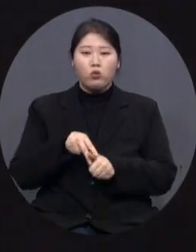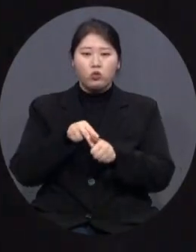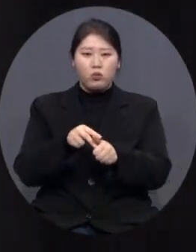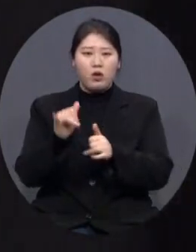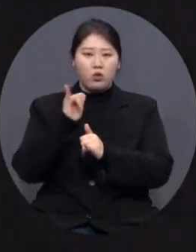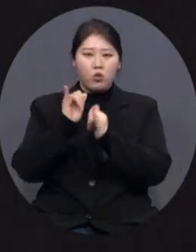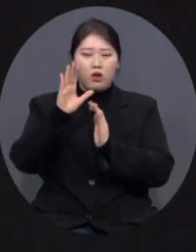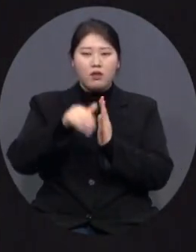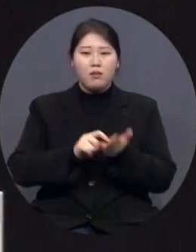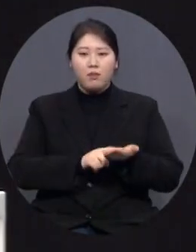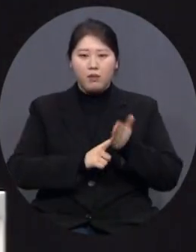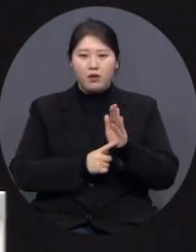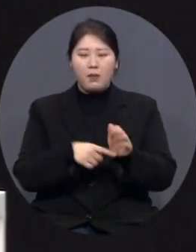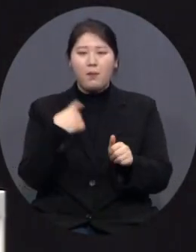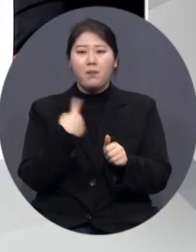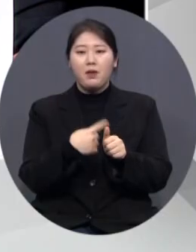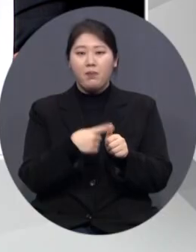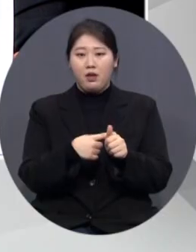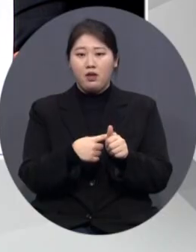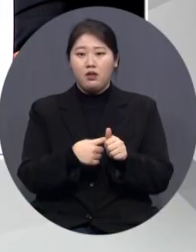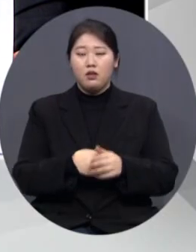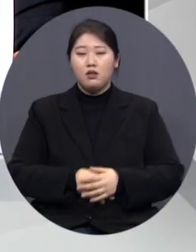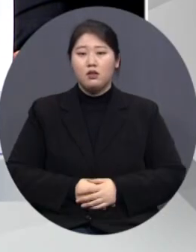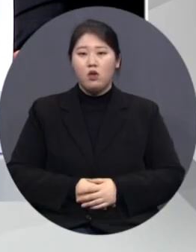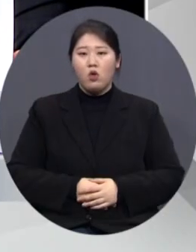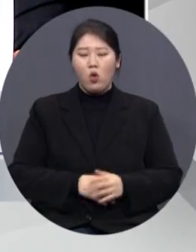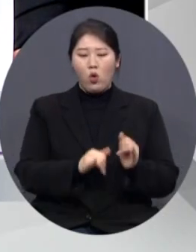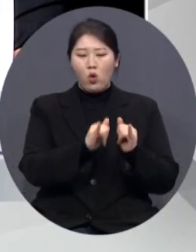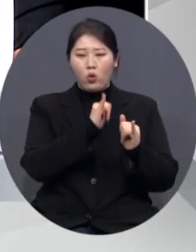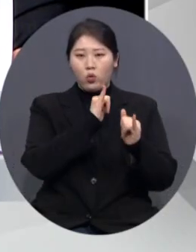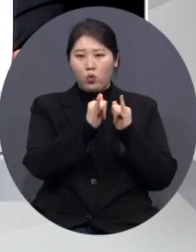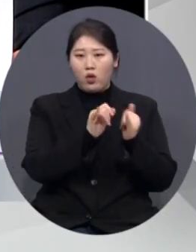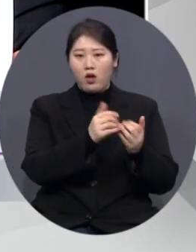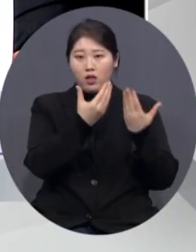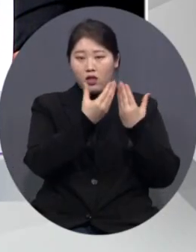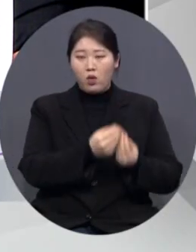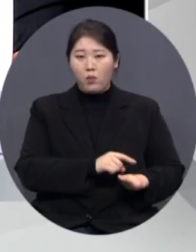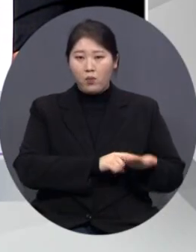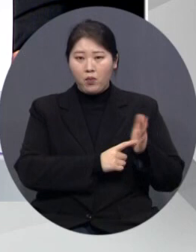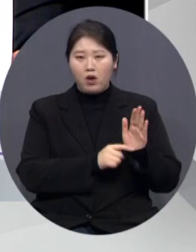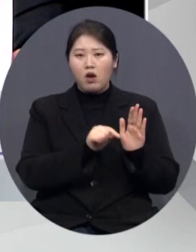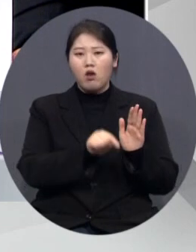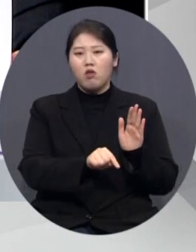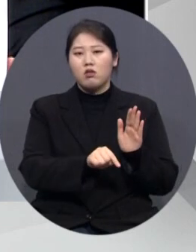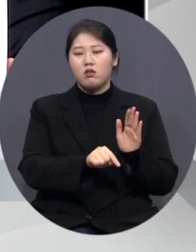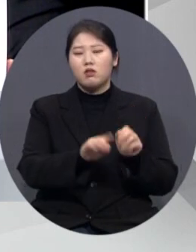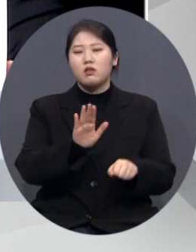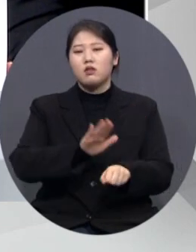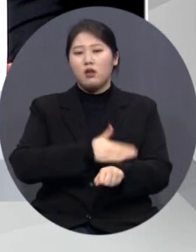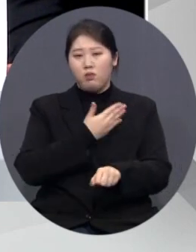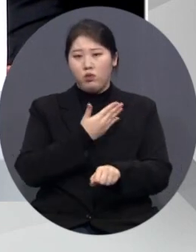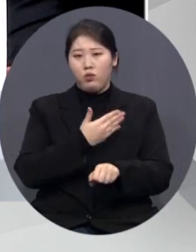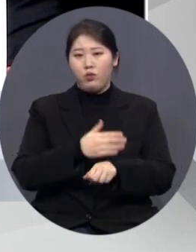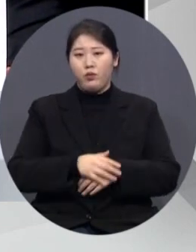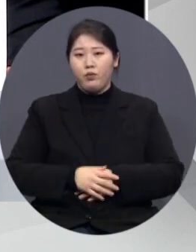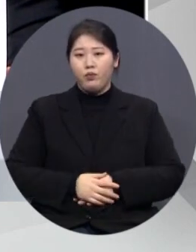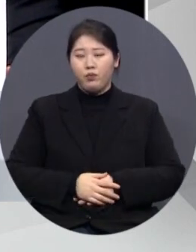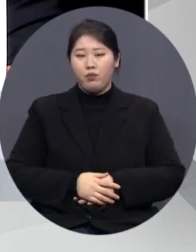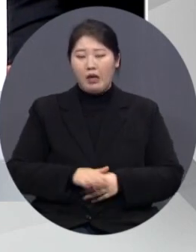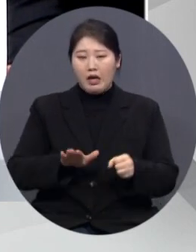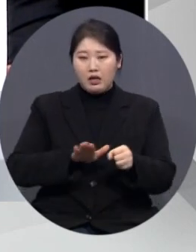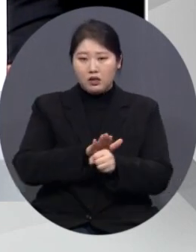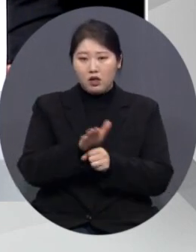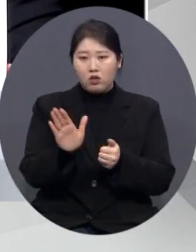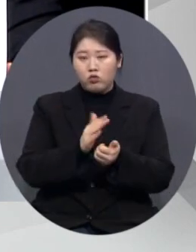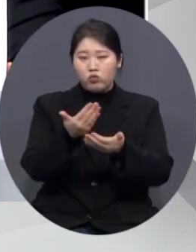하다고 공격했고 통화 내용을 공개하는 방법은 비열한 정치입니다 사랑을 베풀고